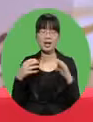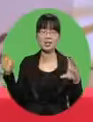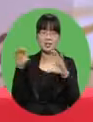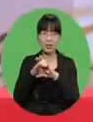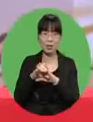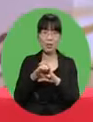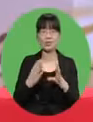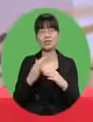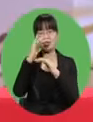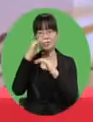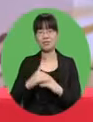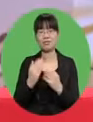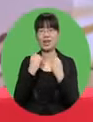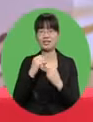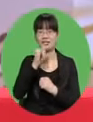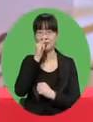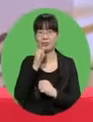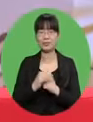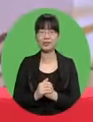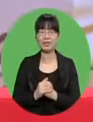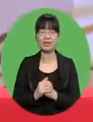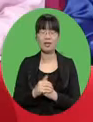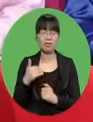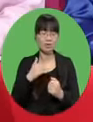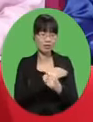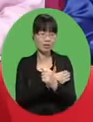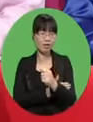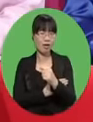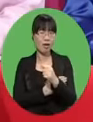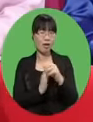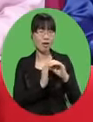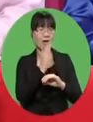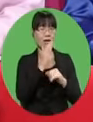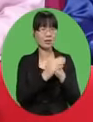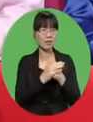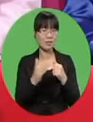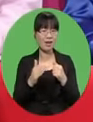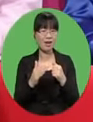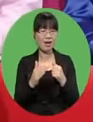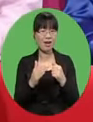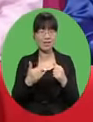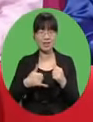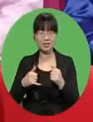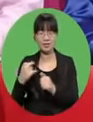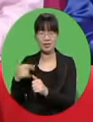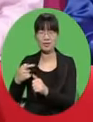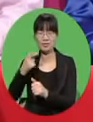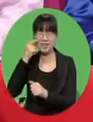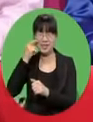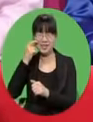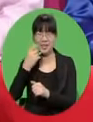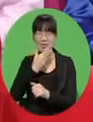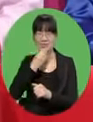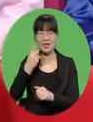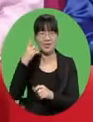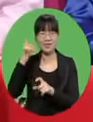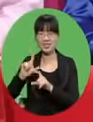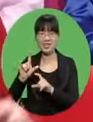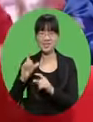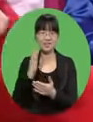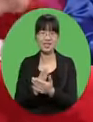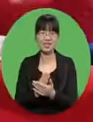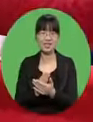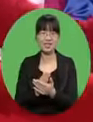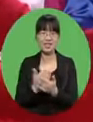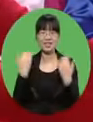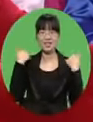것들 많습니다. 어머, 내 실력을 뛰어넘을까봐 못 가르치겠어요라는 행복한 고민은 미리부터 안 하셔도 돼요.